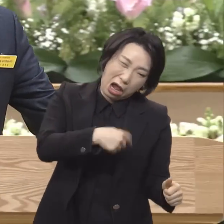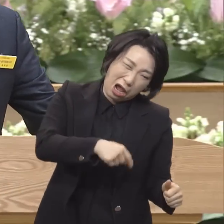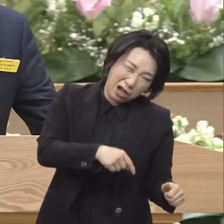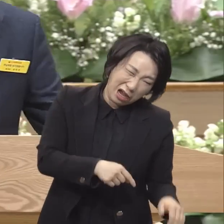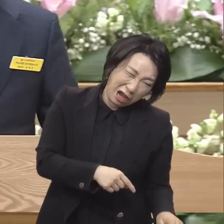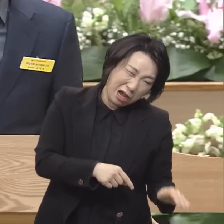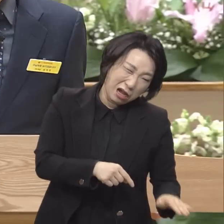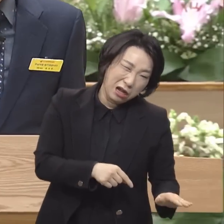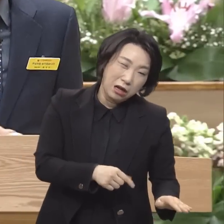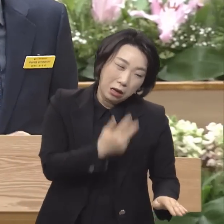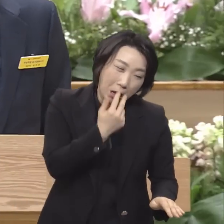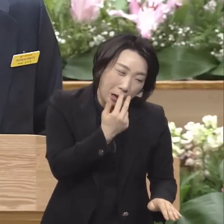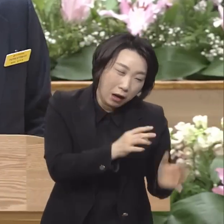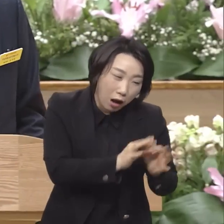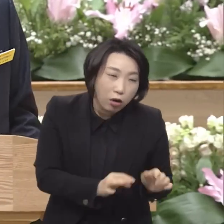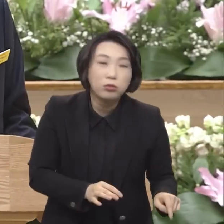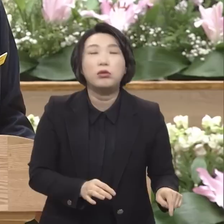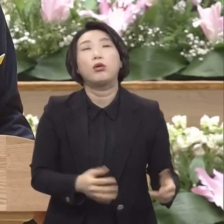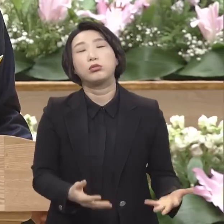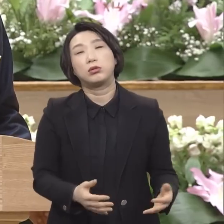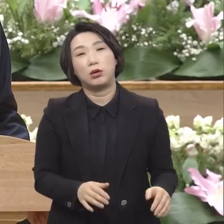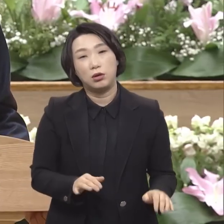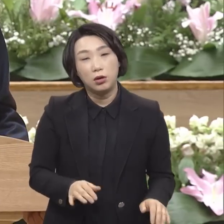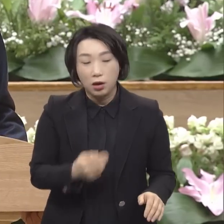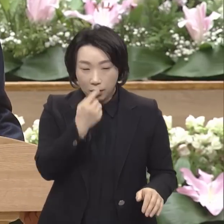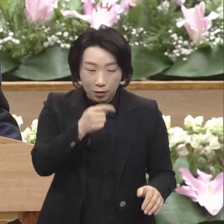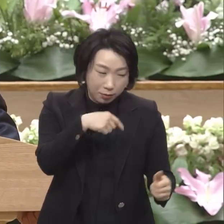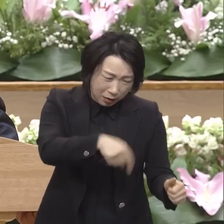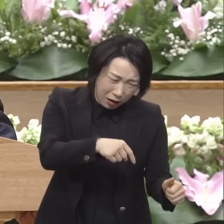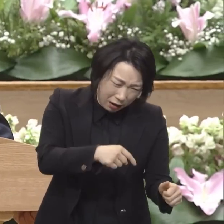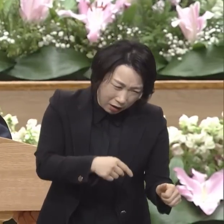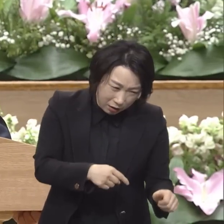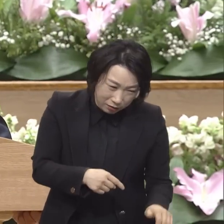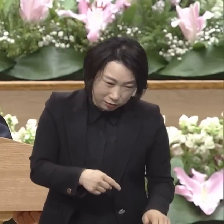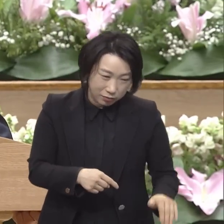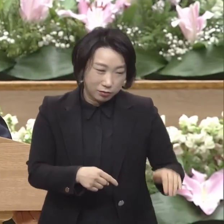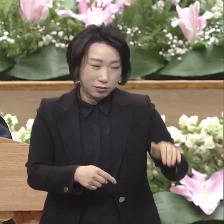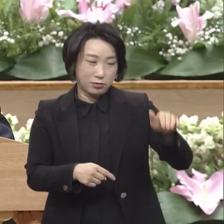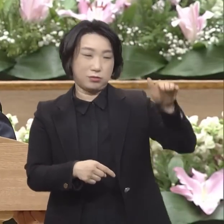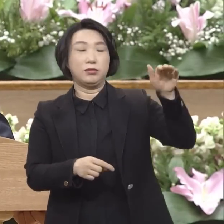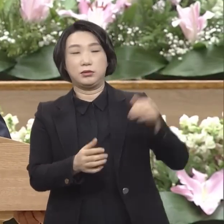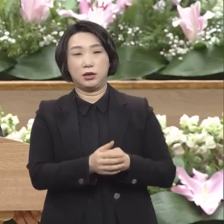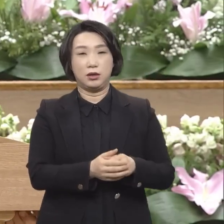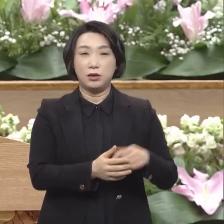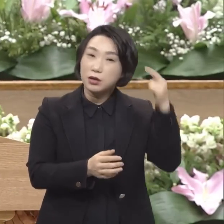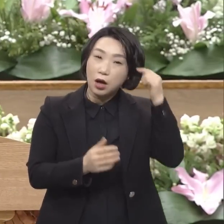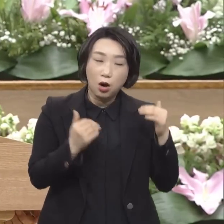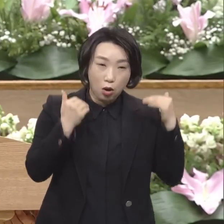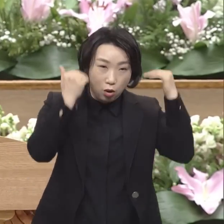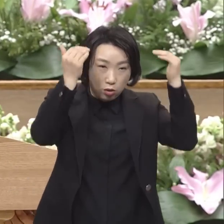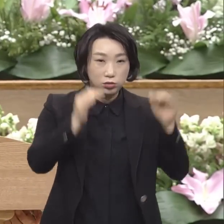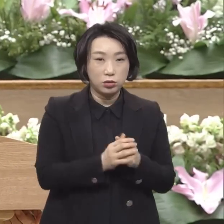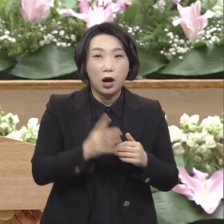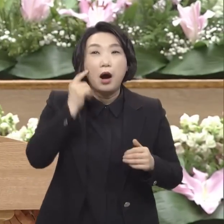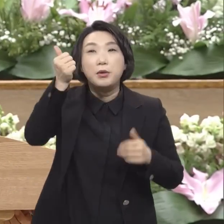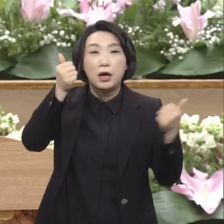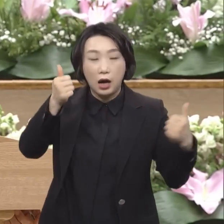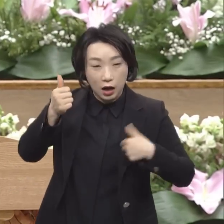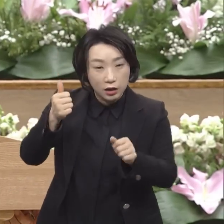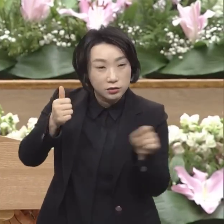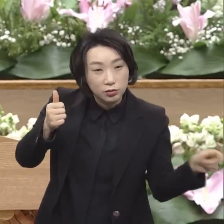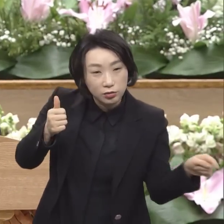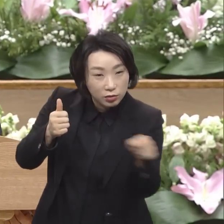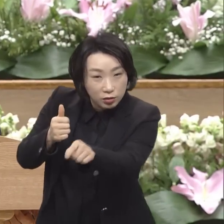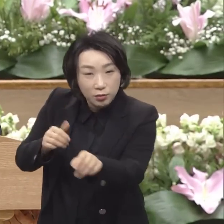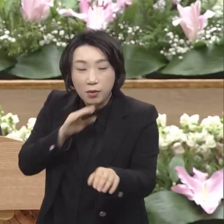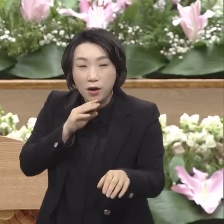언제까지? 다 배우면 자 배움이 끝나버렸어. 그럼 아버지 아들로 돌아가 버렸습니다. 그럼 아버지 아들로 돌아가는 순간 가르치던 종은 누구